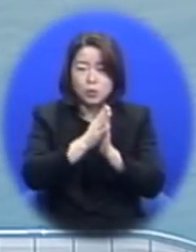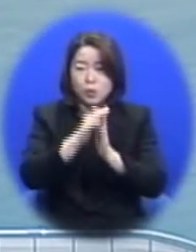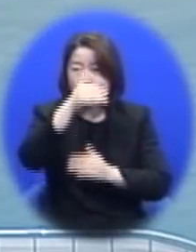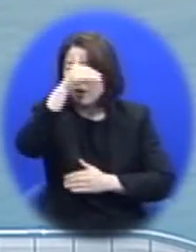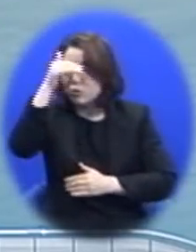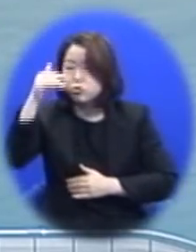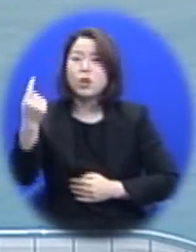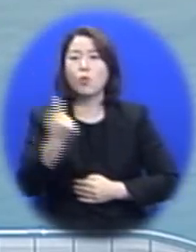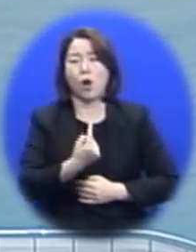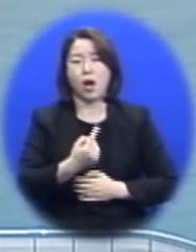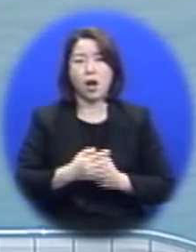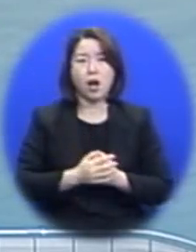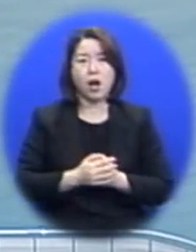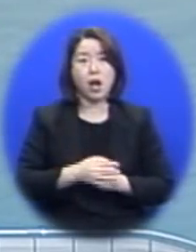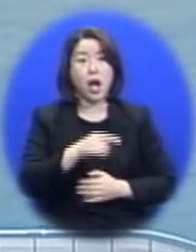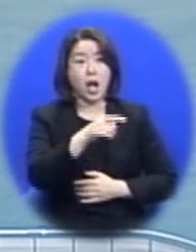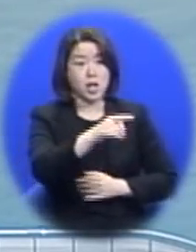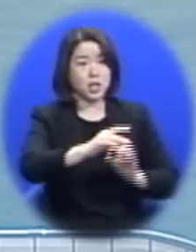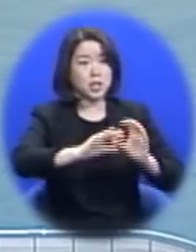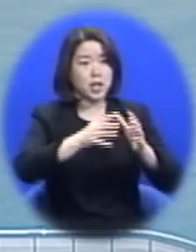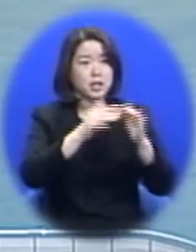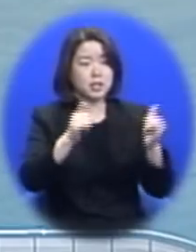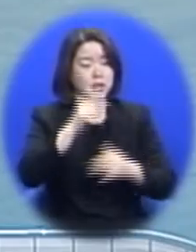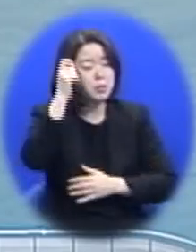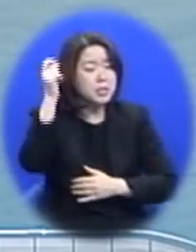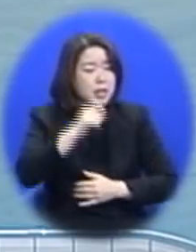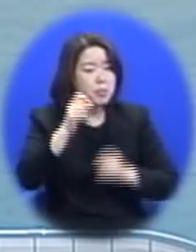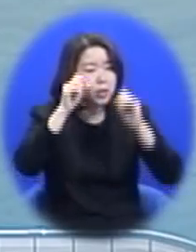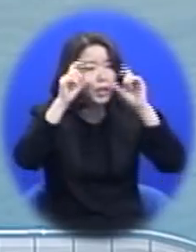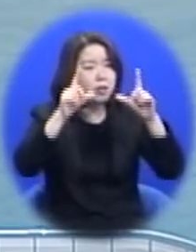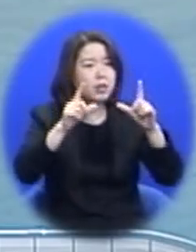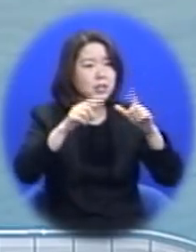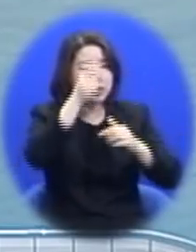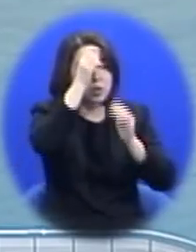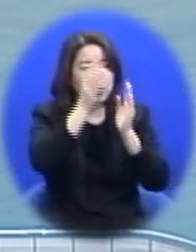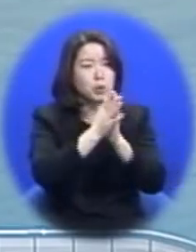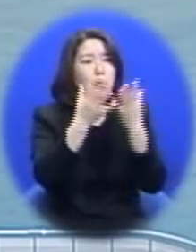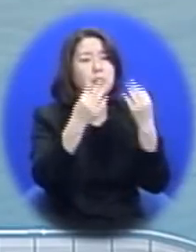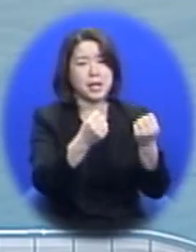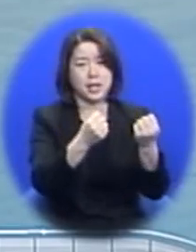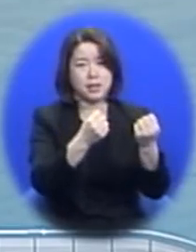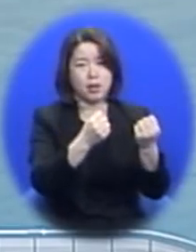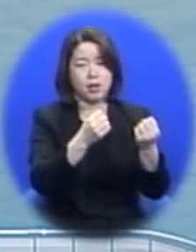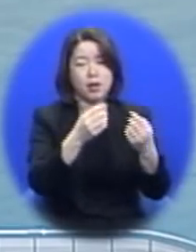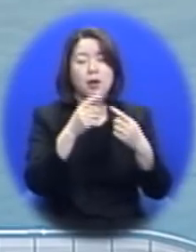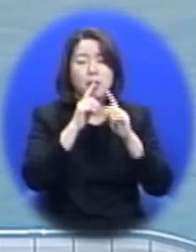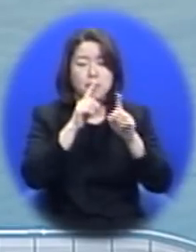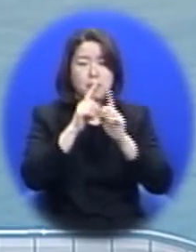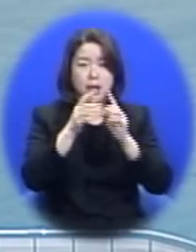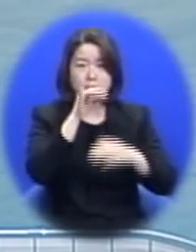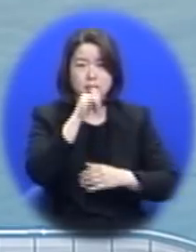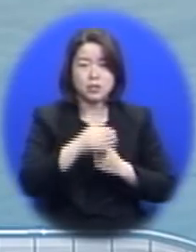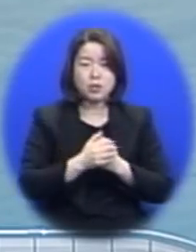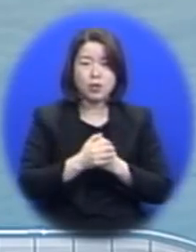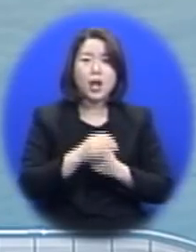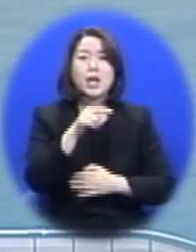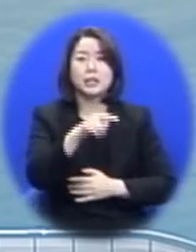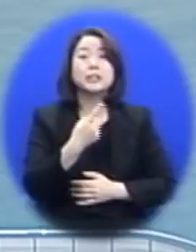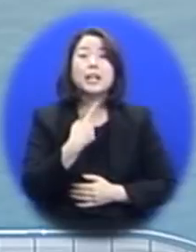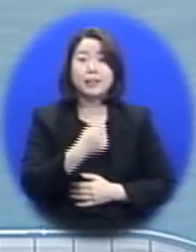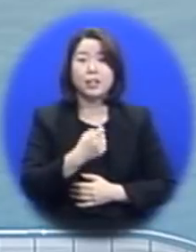이 나라 사람들은 새벽에 일어나서 이렇게 많이 기도한대. 그랬던 나라가 우리나라